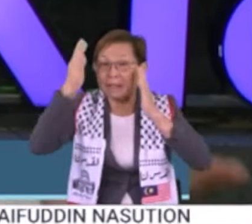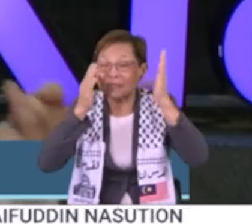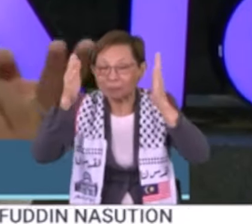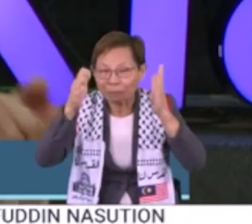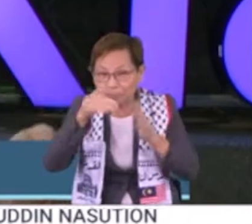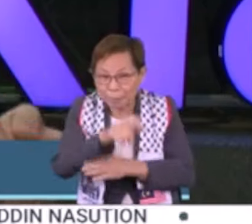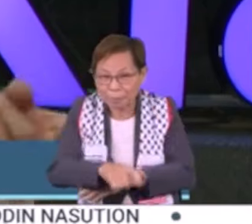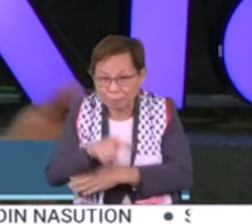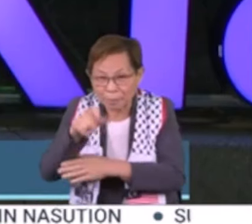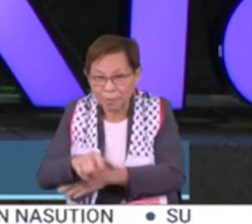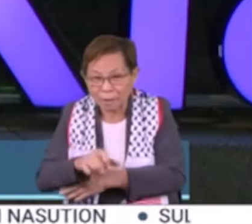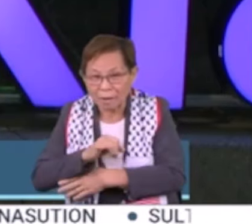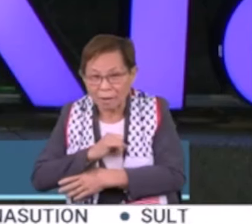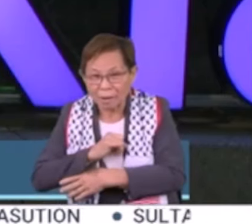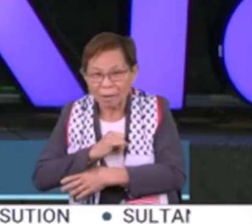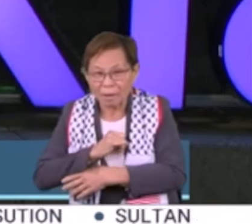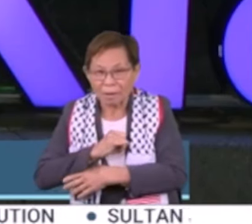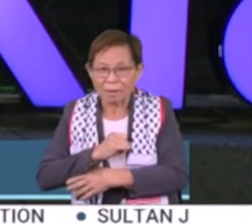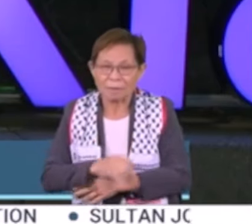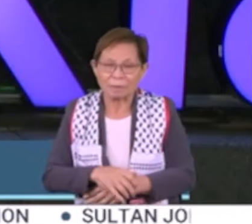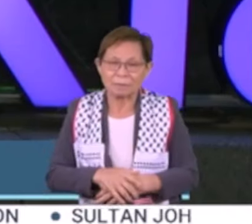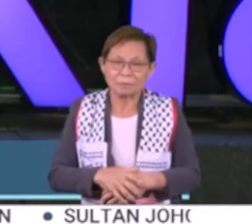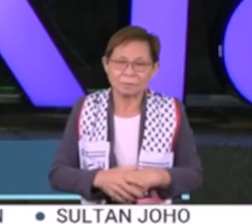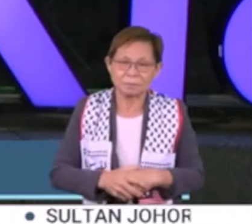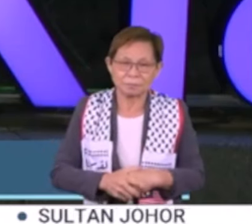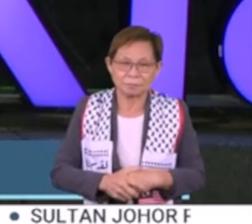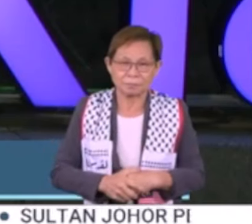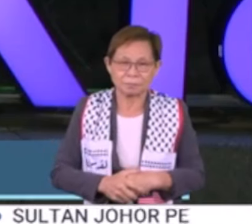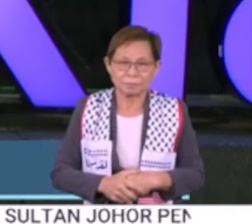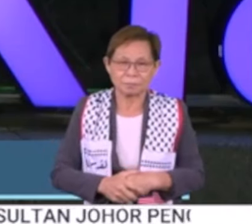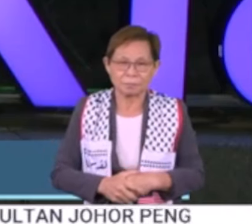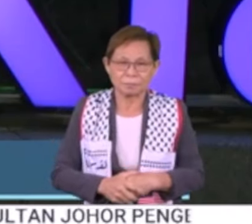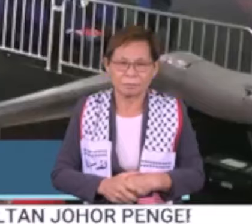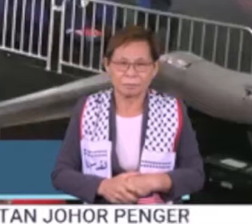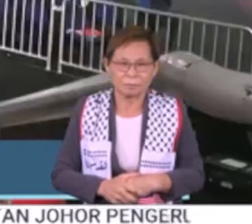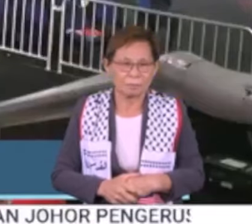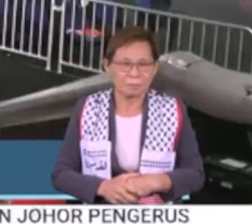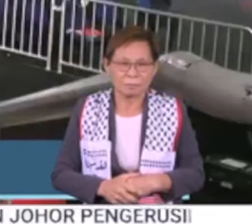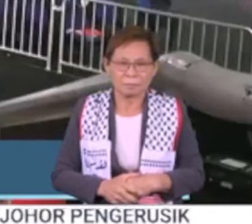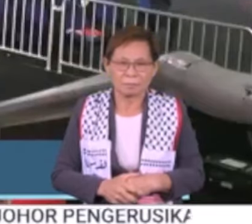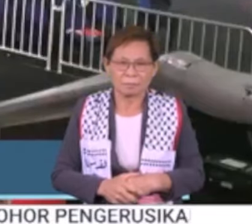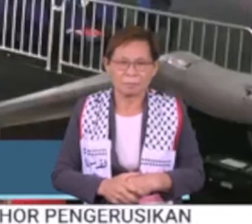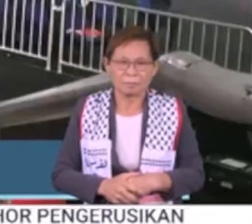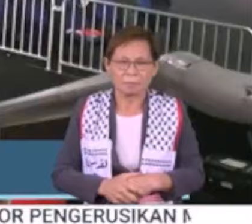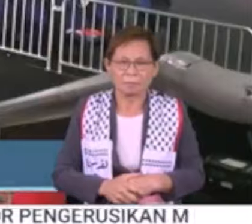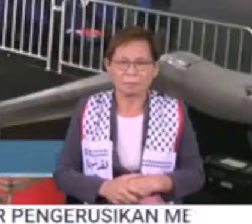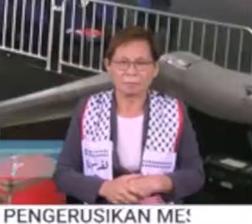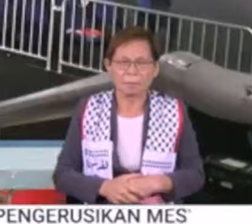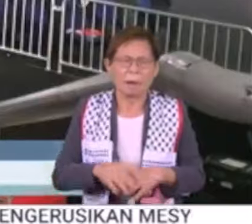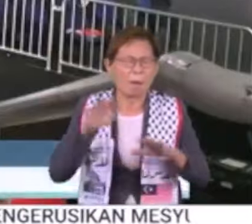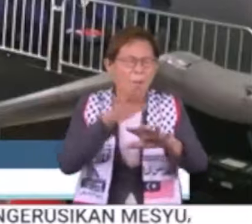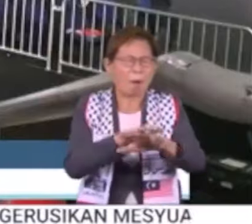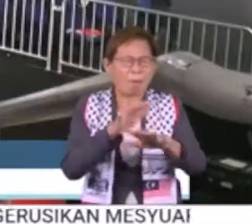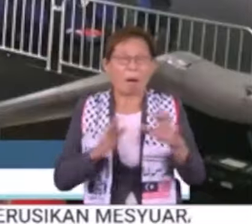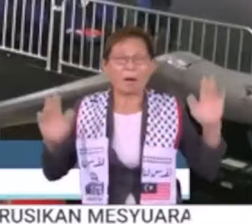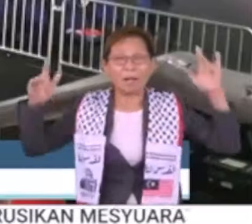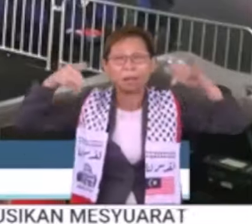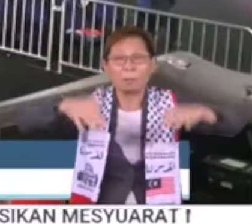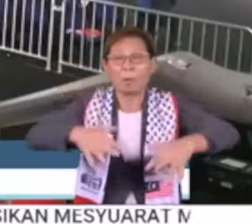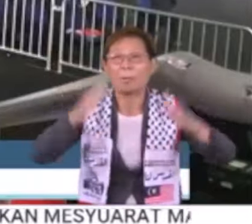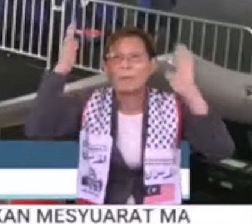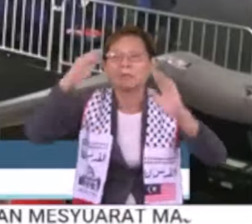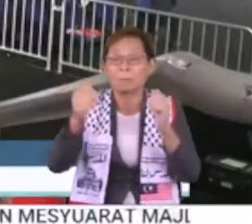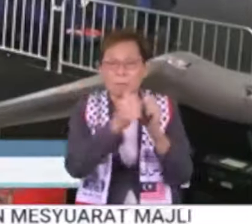I've been to like 3 protests in Malaysia. It's fantastic. Lautan Putih berserta himpunan Malaysia